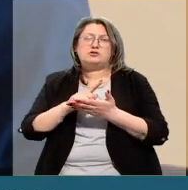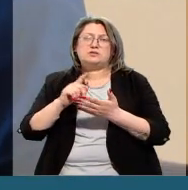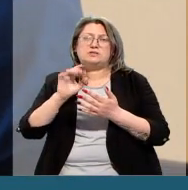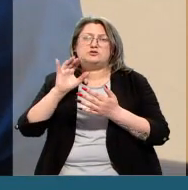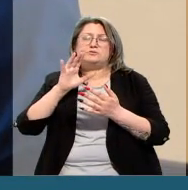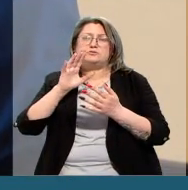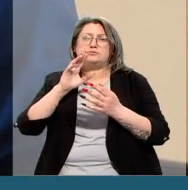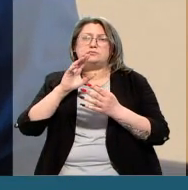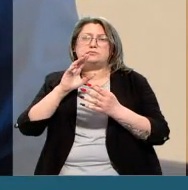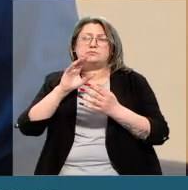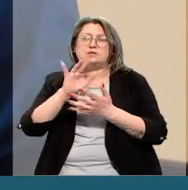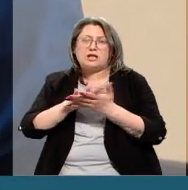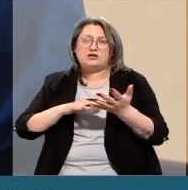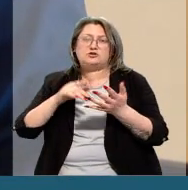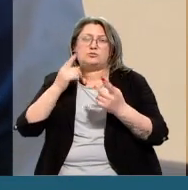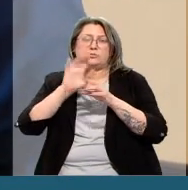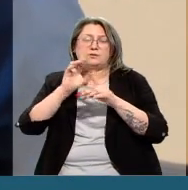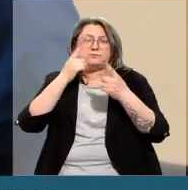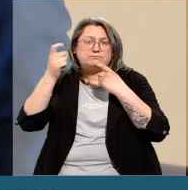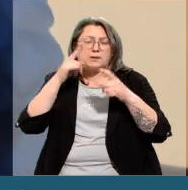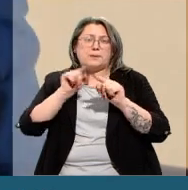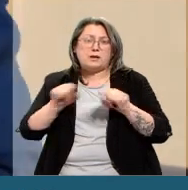үшін еліміздің тарихын одан әрі зерттеп,